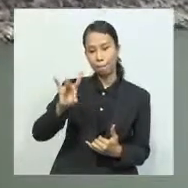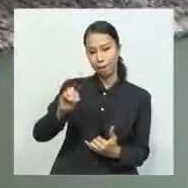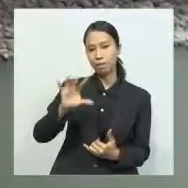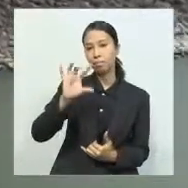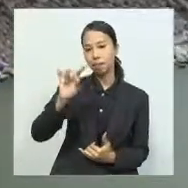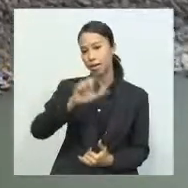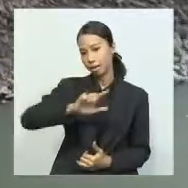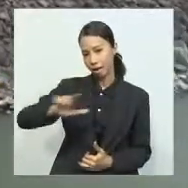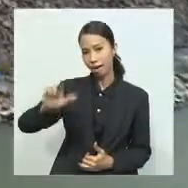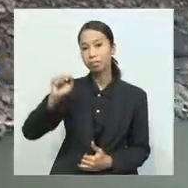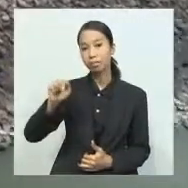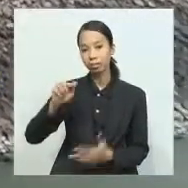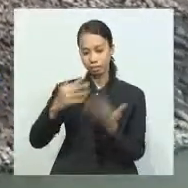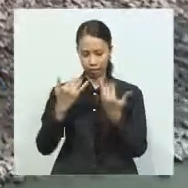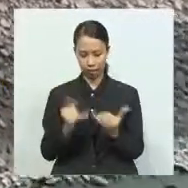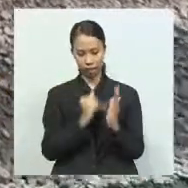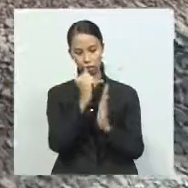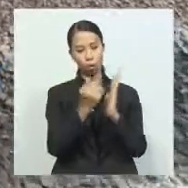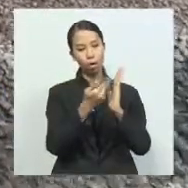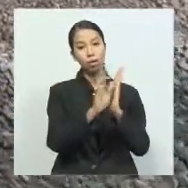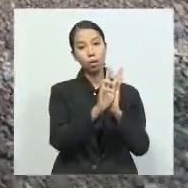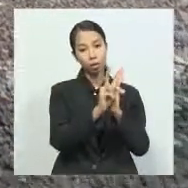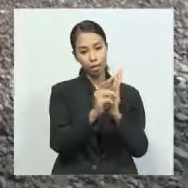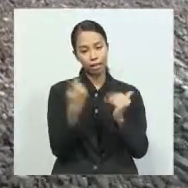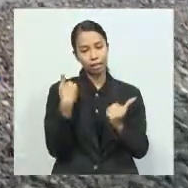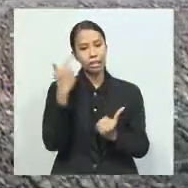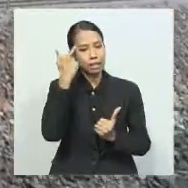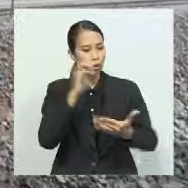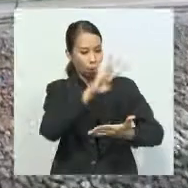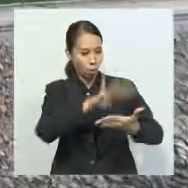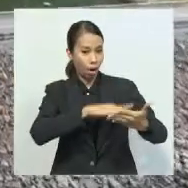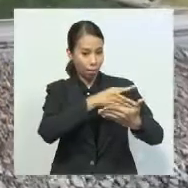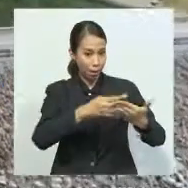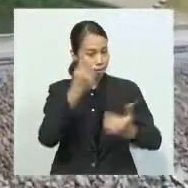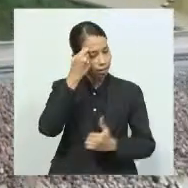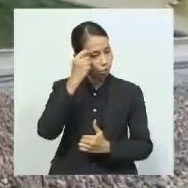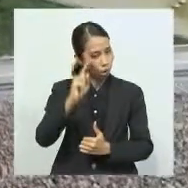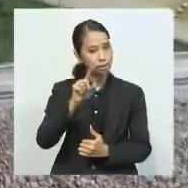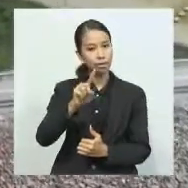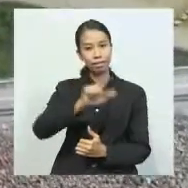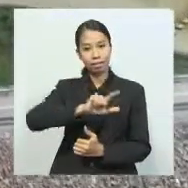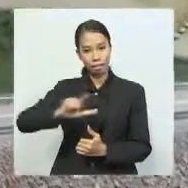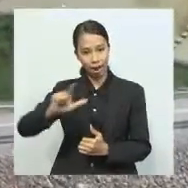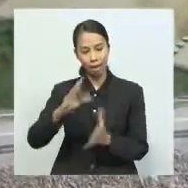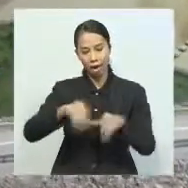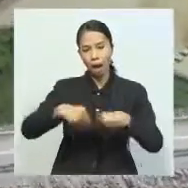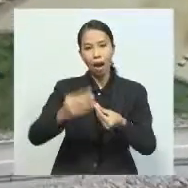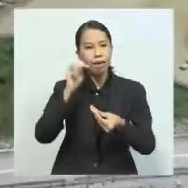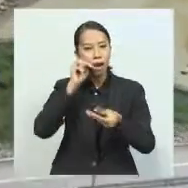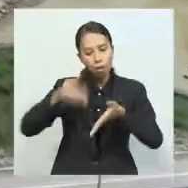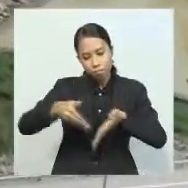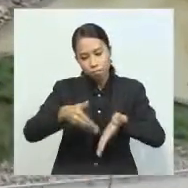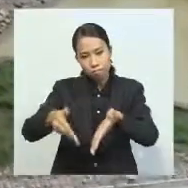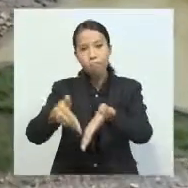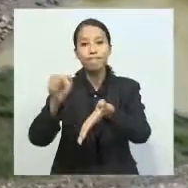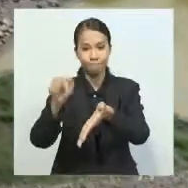88ล้านลูกบาศก์เมตรซึ่งทางจังหวัดขอนแก่นได้วางแผนการระบายน้ำวันละ1ล้านลูกบาศก์เมตรเพื่อเป็นการรักษาระบบนิเวศของล